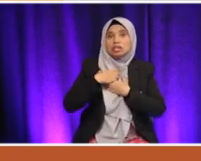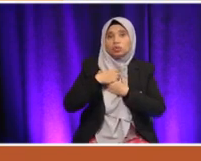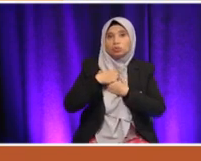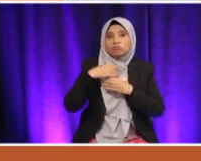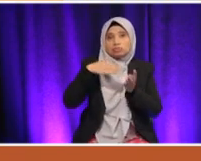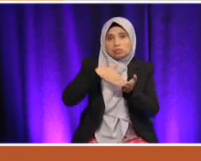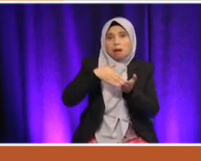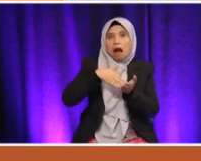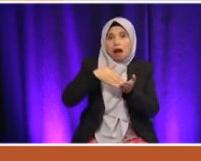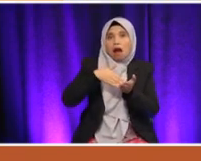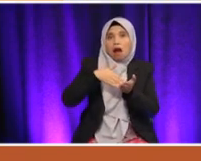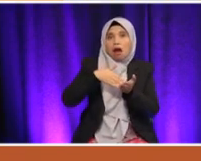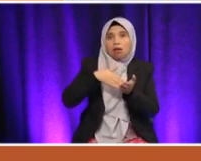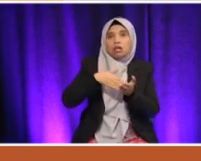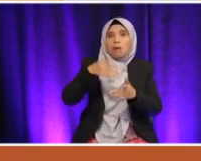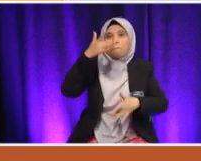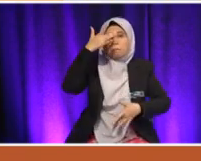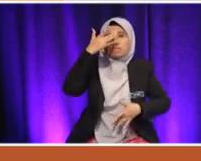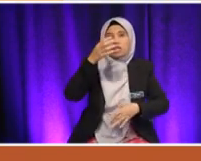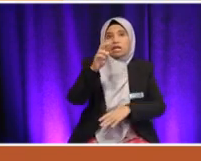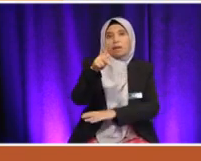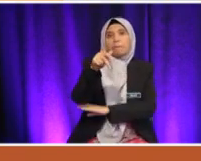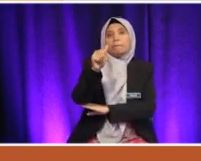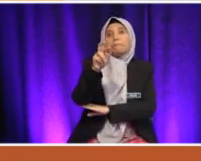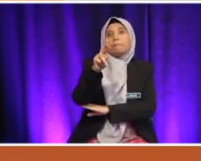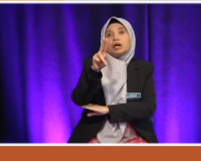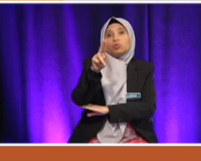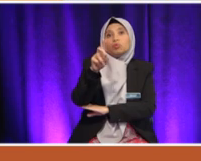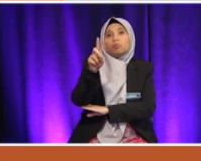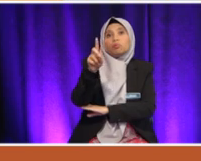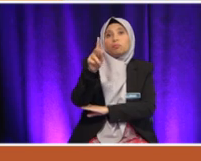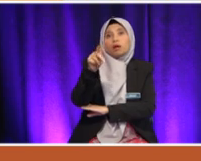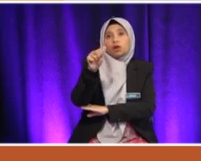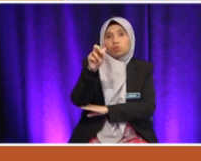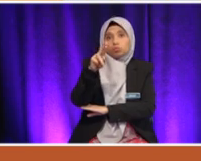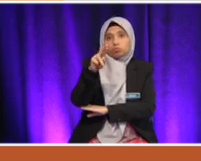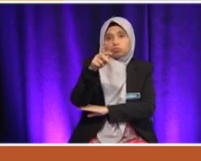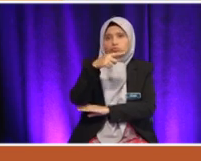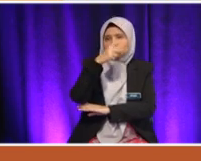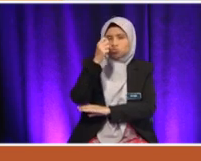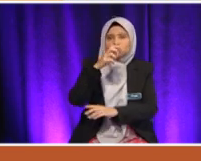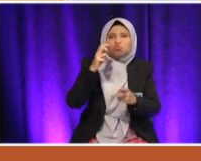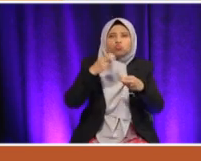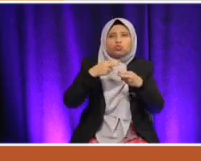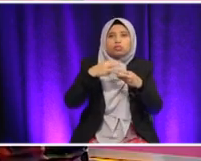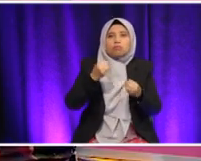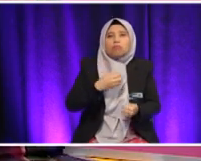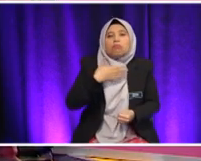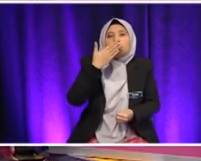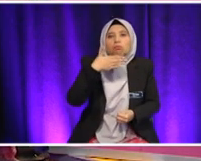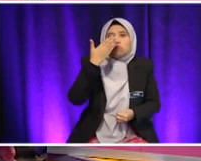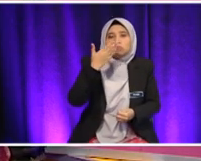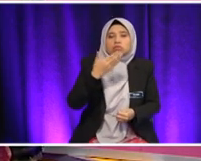atau penyakit paru-paru yang menyebabkan warga emas dia suka anak bernafas subbilly dia ada penyakit di Waduk emas dah